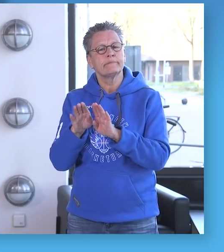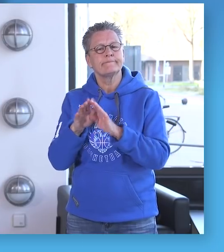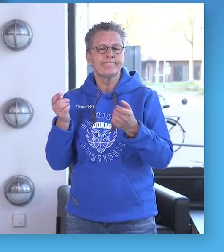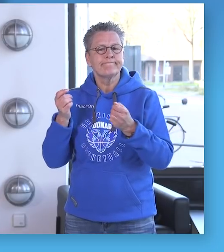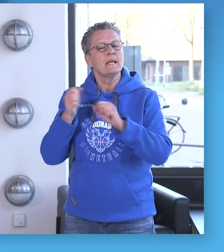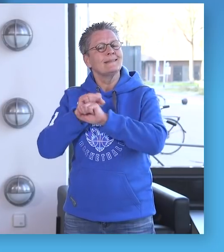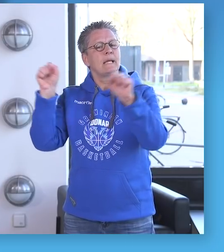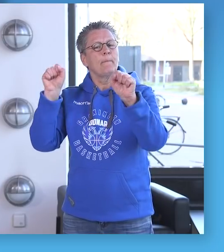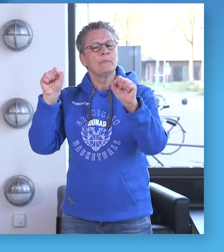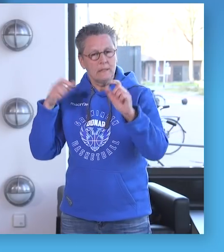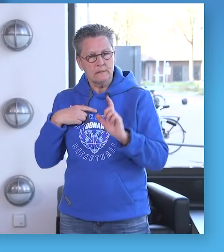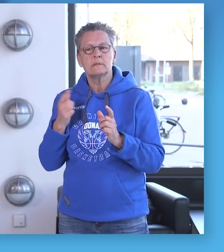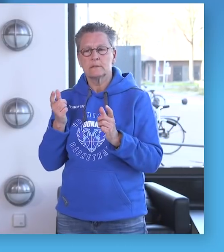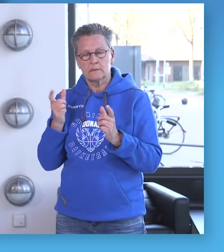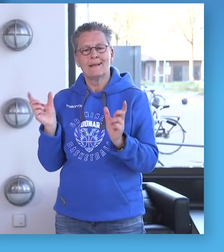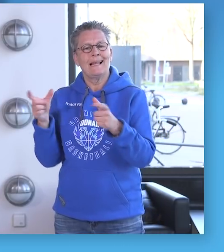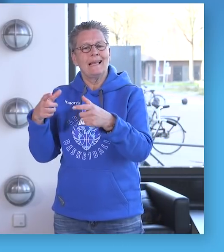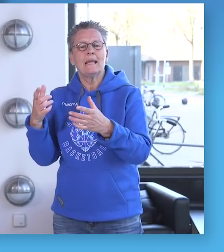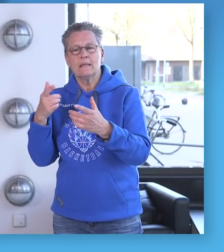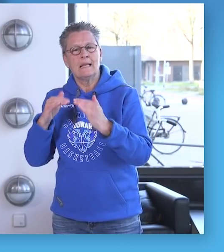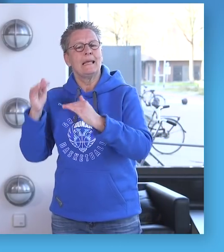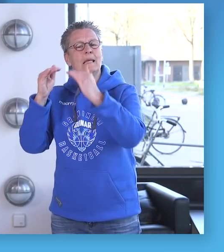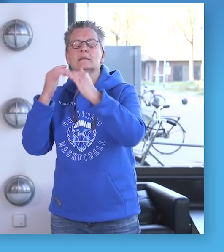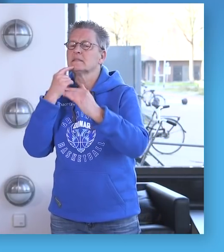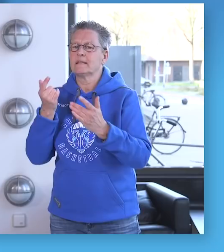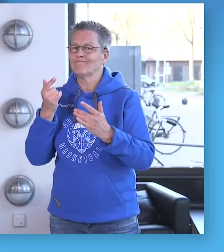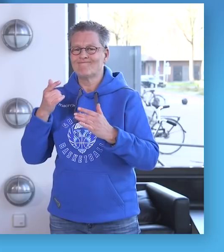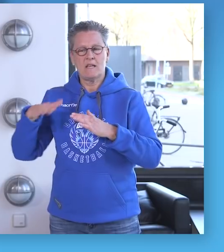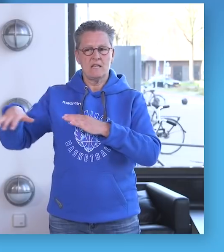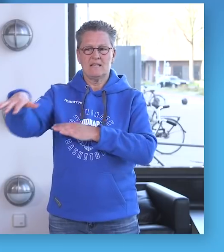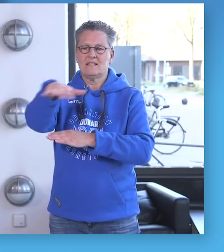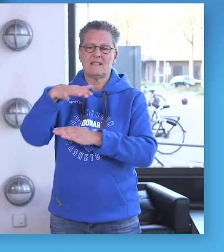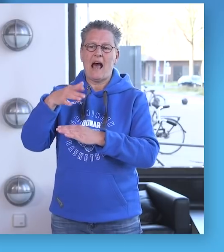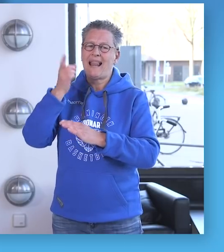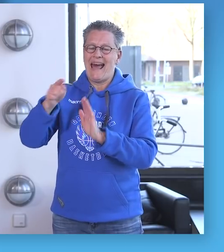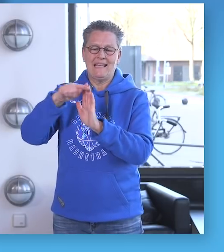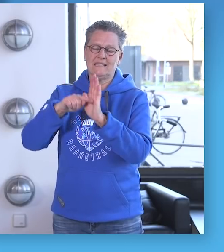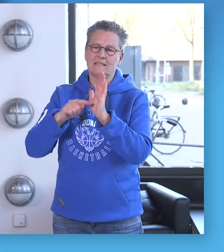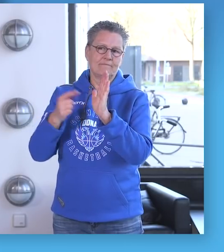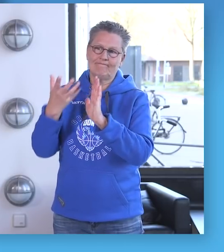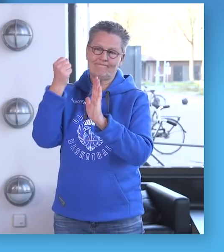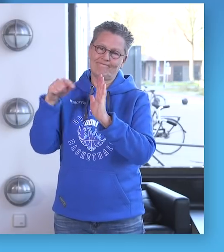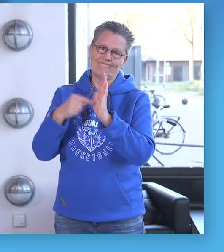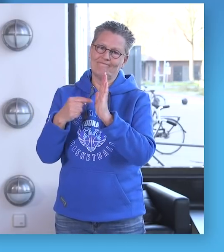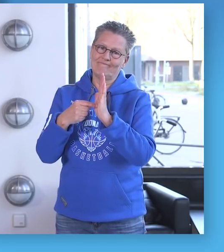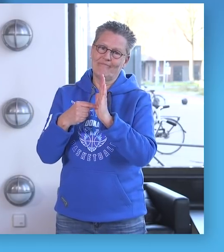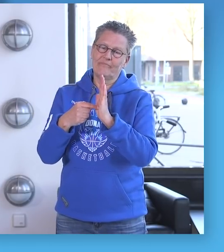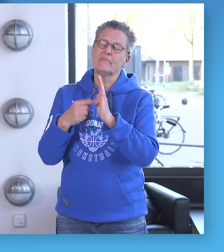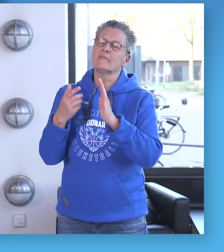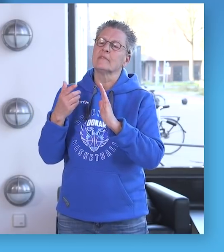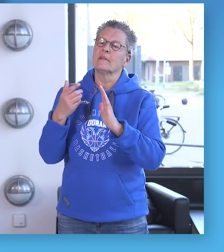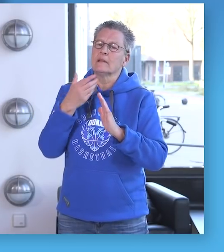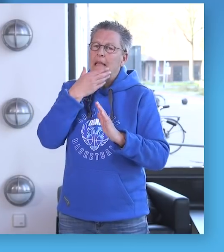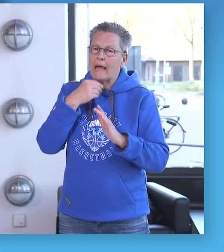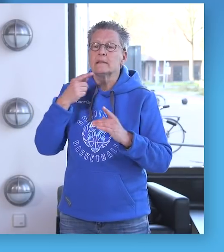ze sowieso al qua zaal eisen niet daaraan voldoen. En het blijkt waarschijnlijk dat wij